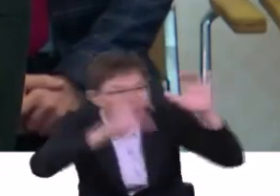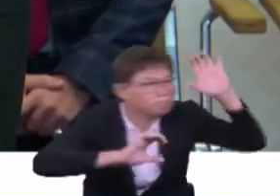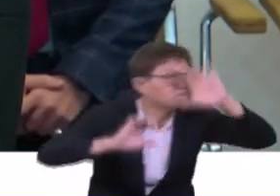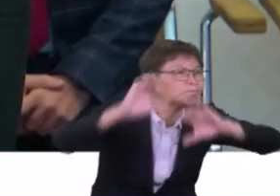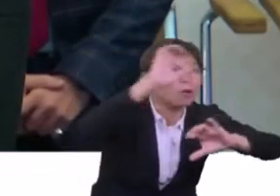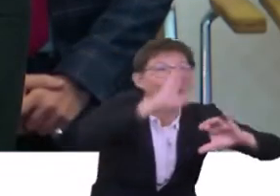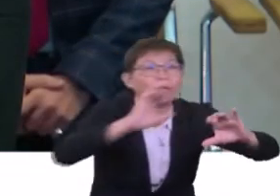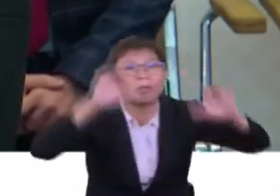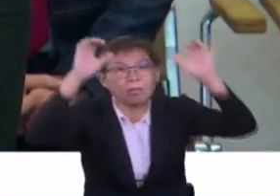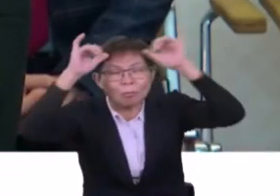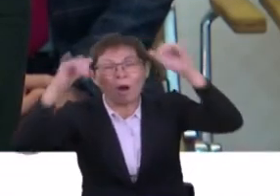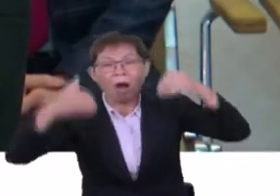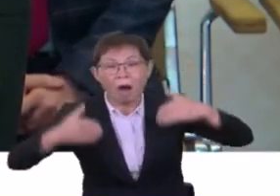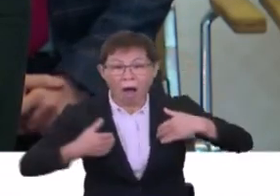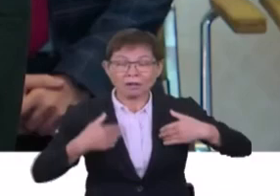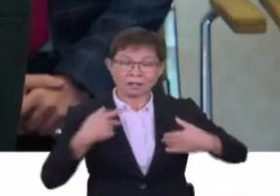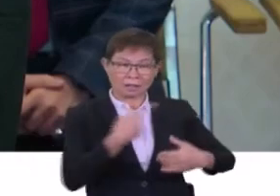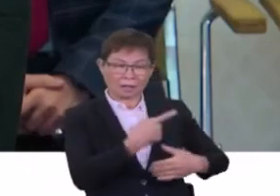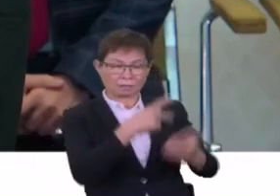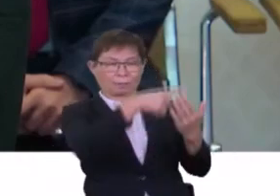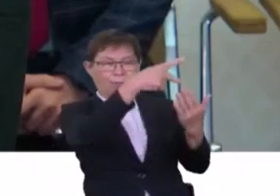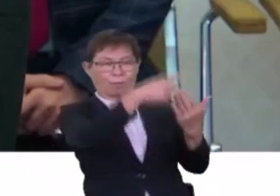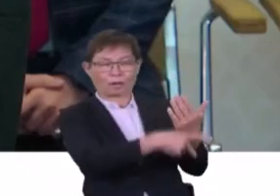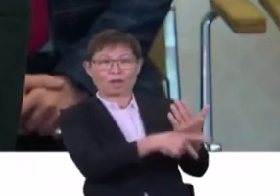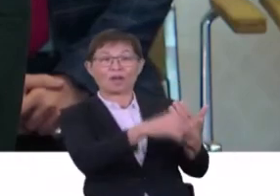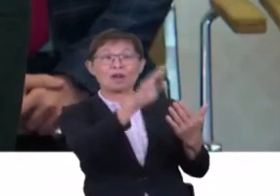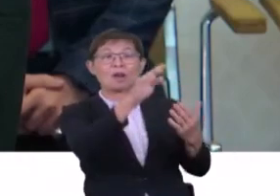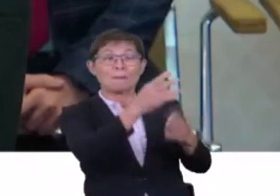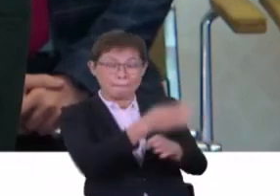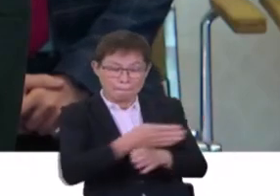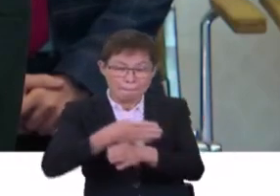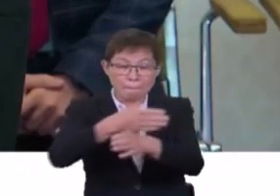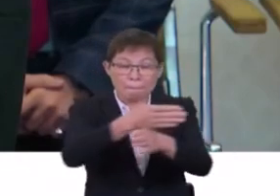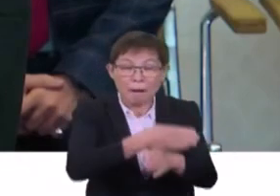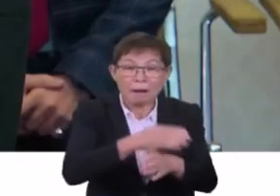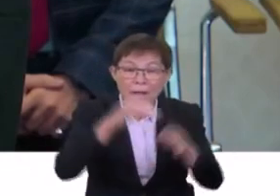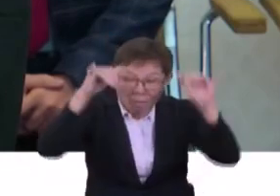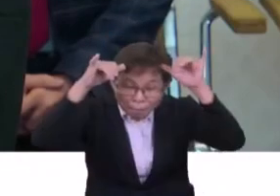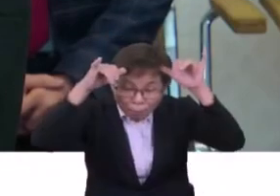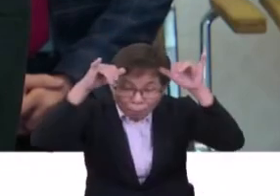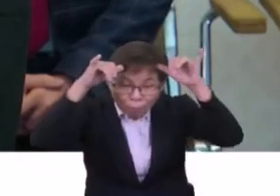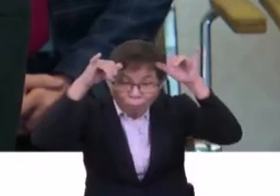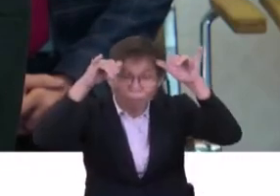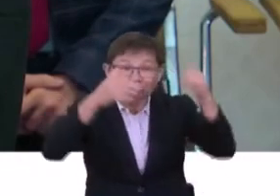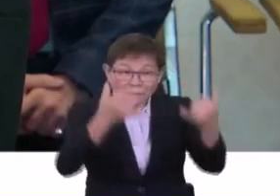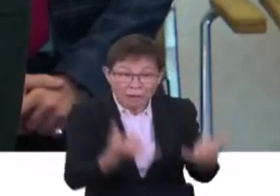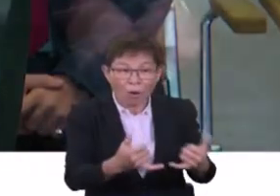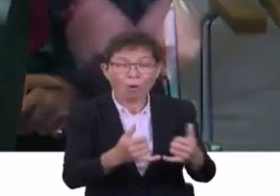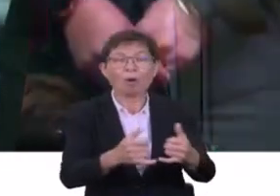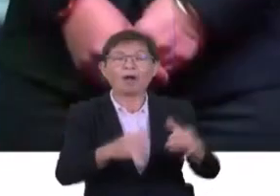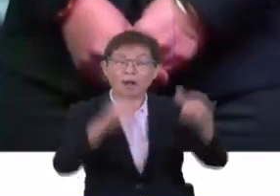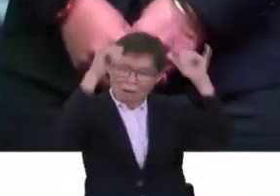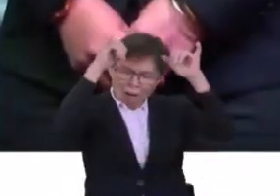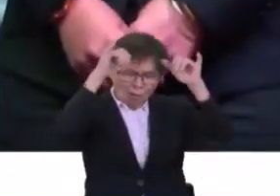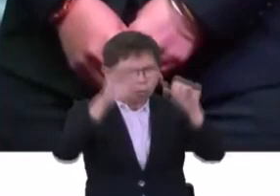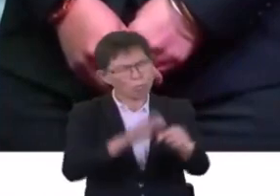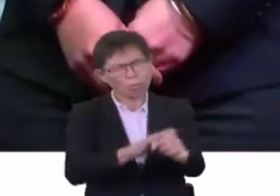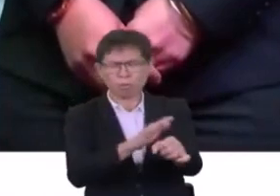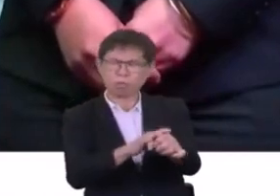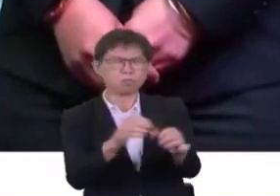jadi dengan adanya kita punya program hari ini setelah pasti abekalan lembut kita mencukupi